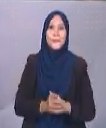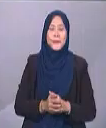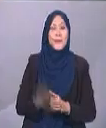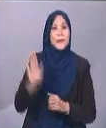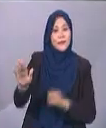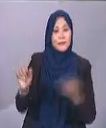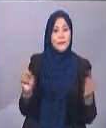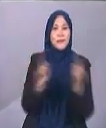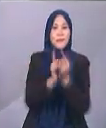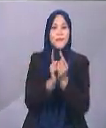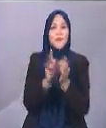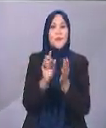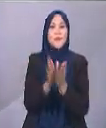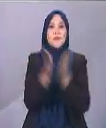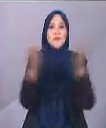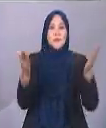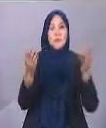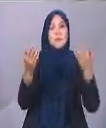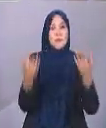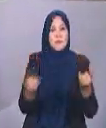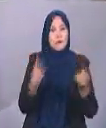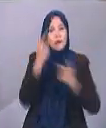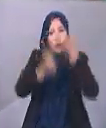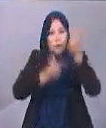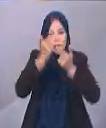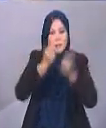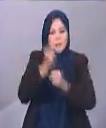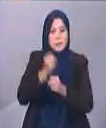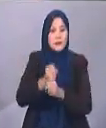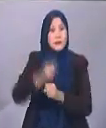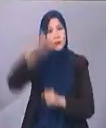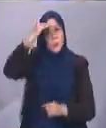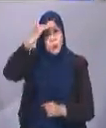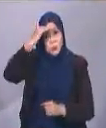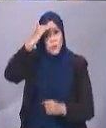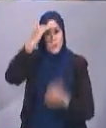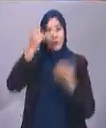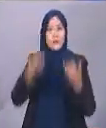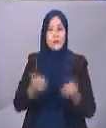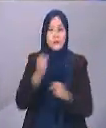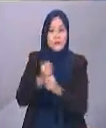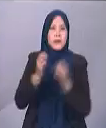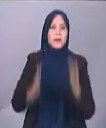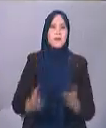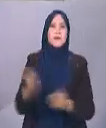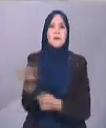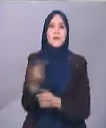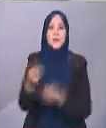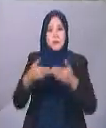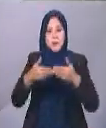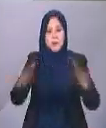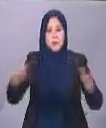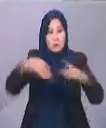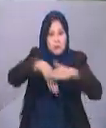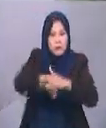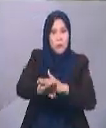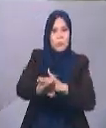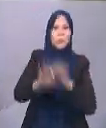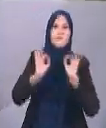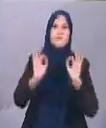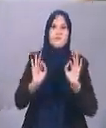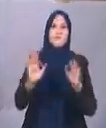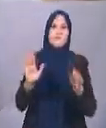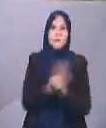Beliau ditemui media selepas mengadakan lawatan kerja ke BSI Johor Bahru. Setakat ini, petugas di kedua-dua pintu masuk berkenaan